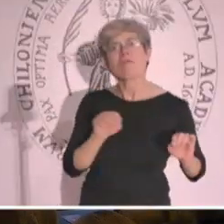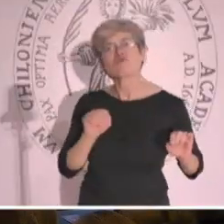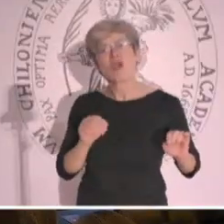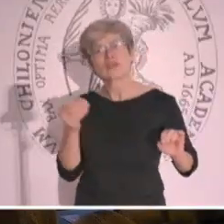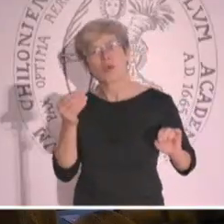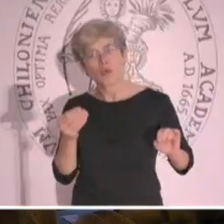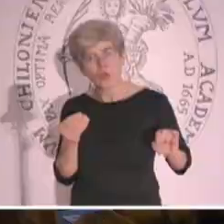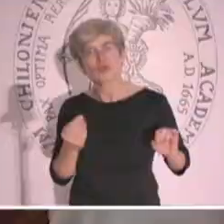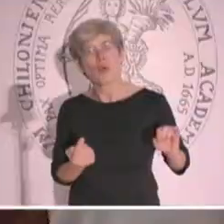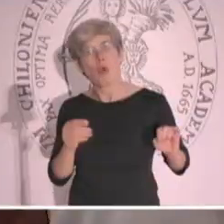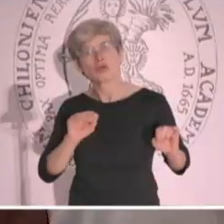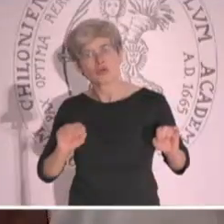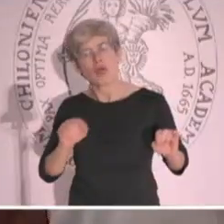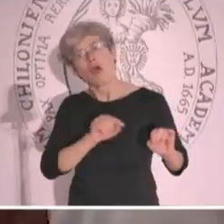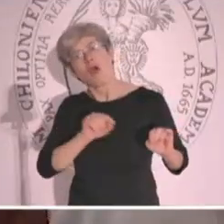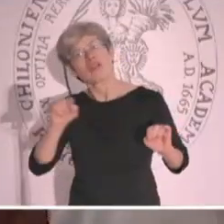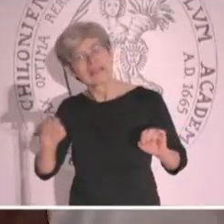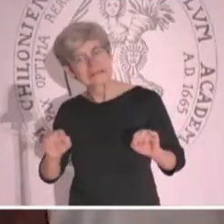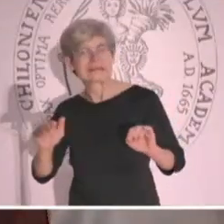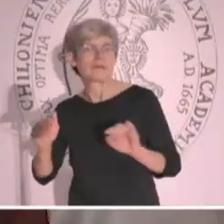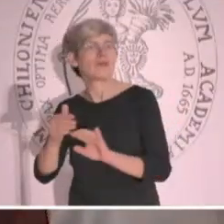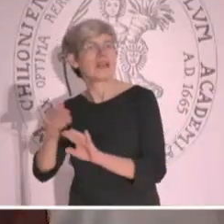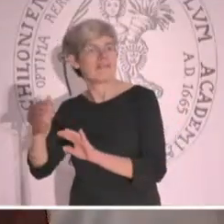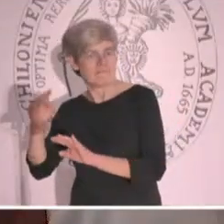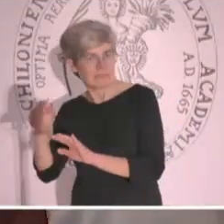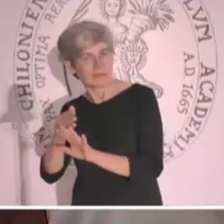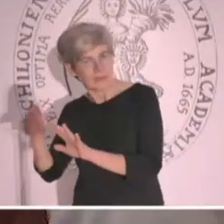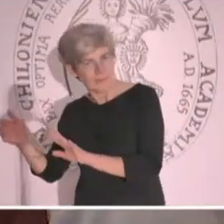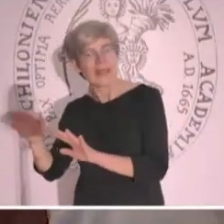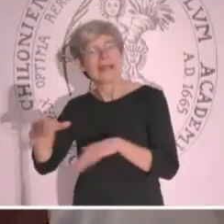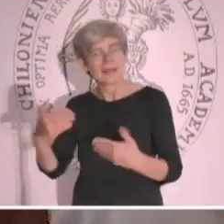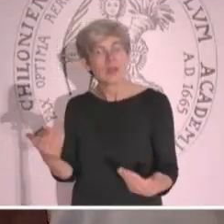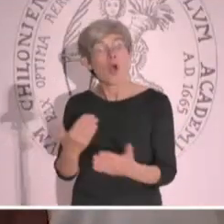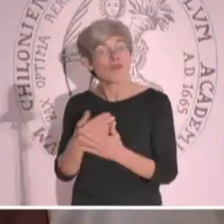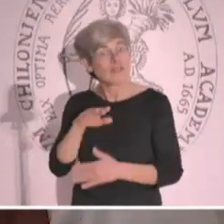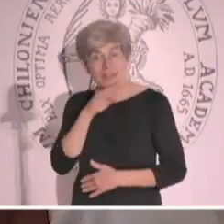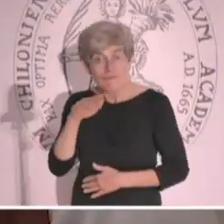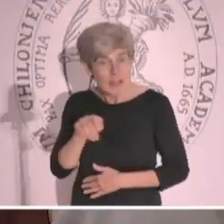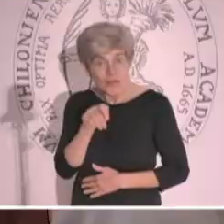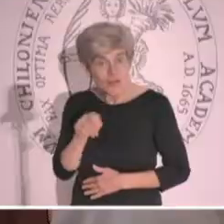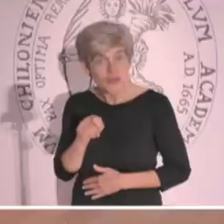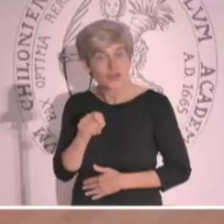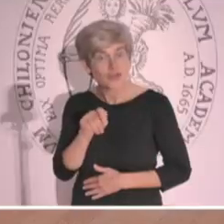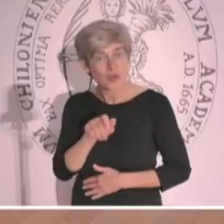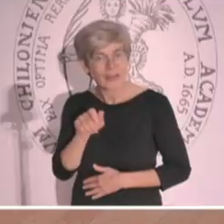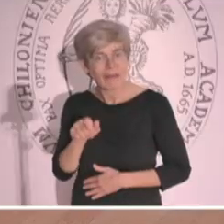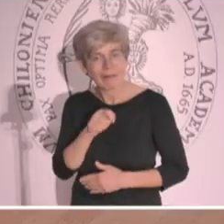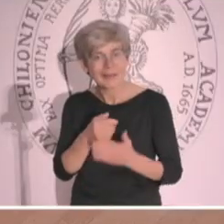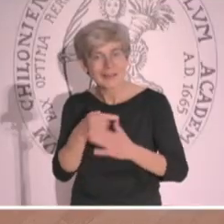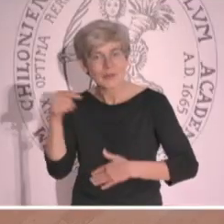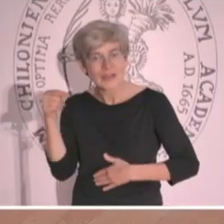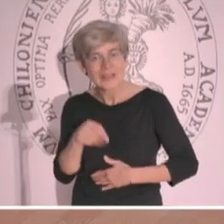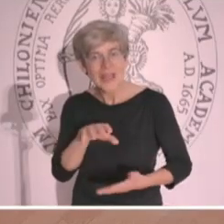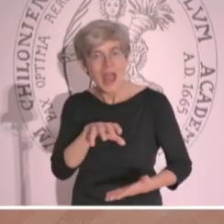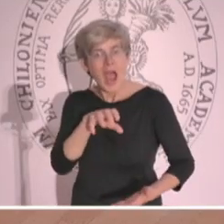die prägen die Stadt, sie prägen auch den Sound der Stadt. Und dass das so ist, das konnten wir in